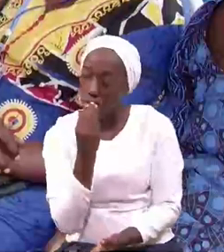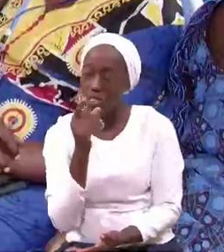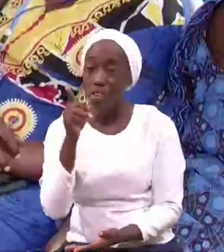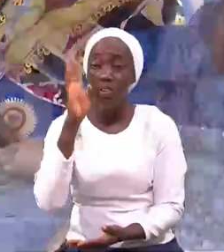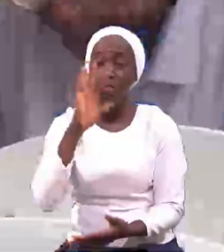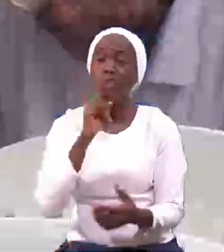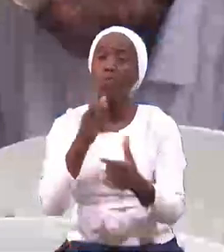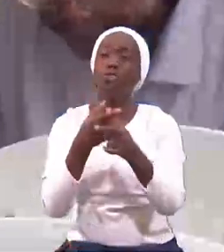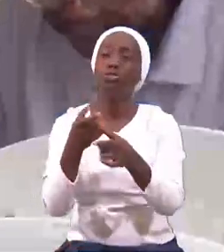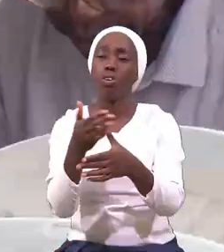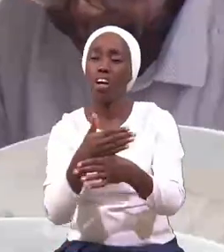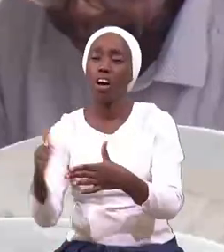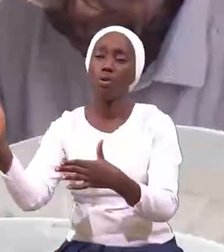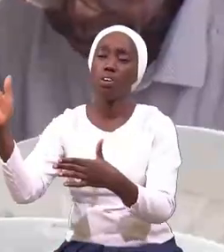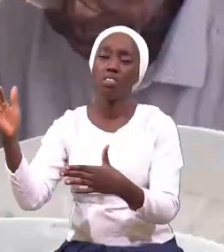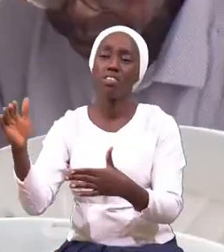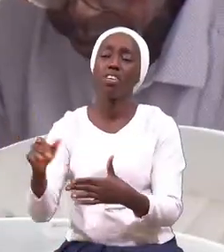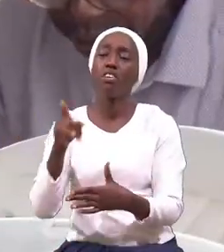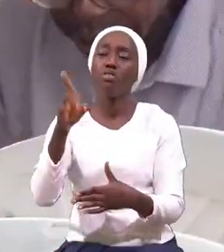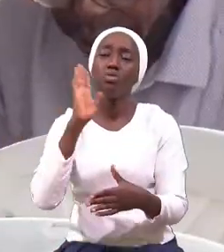ne vas pas fuir.